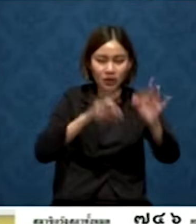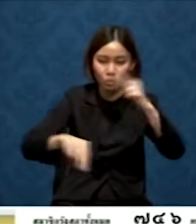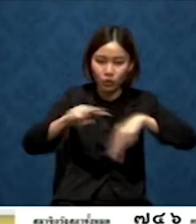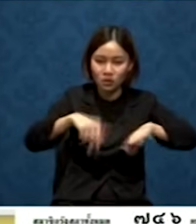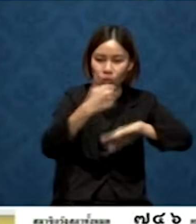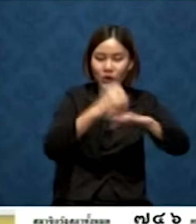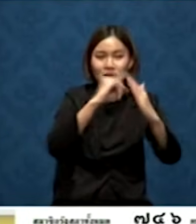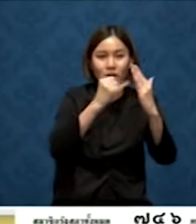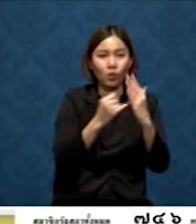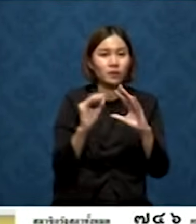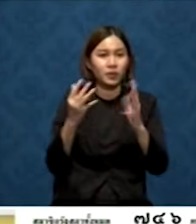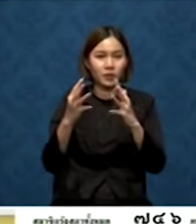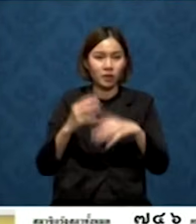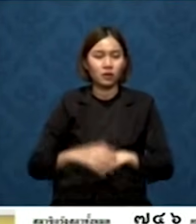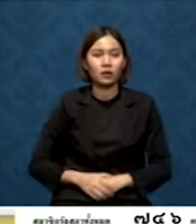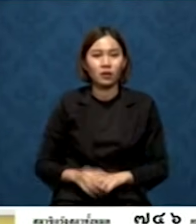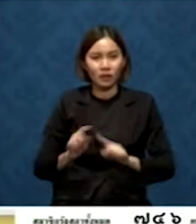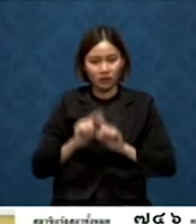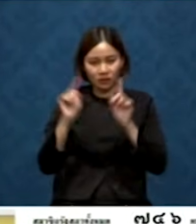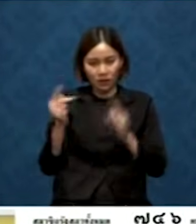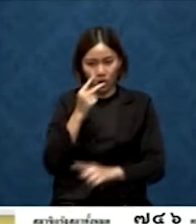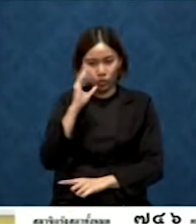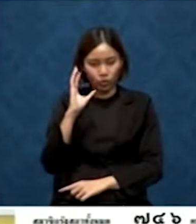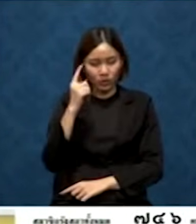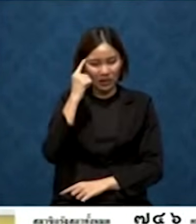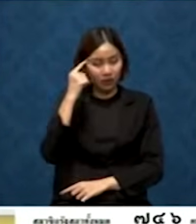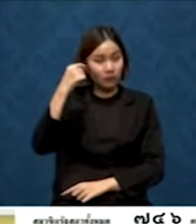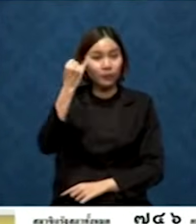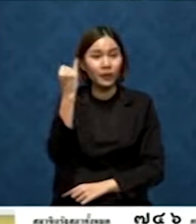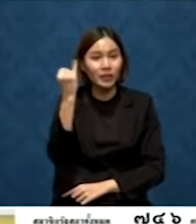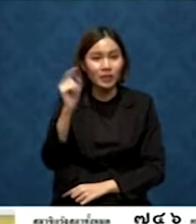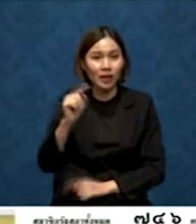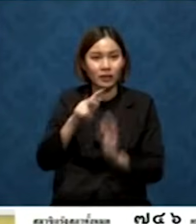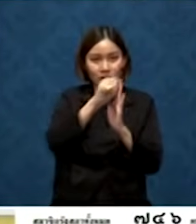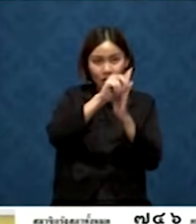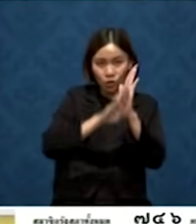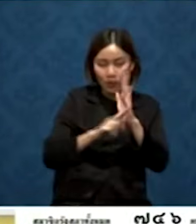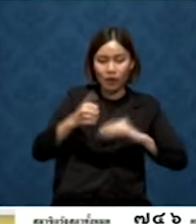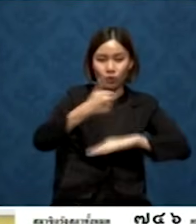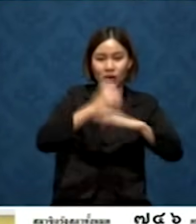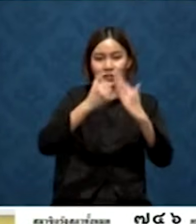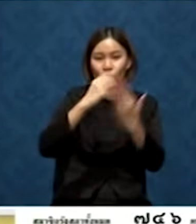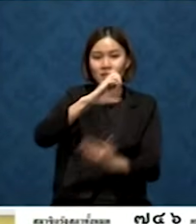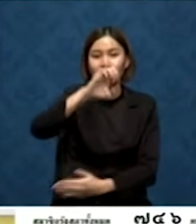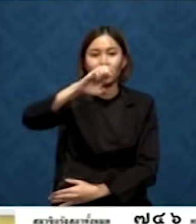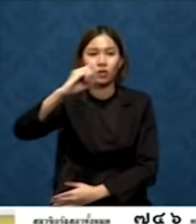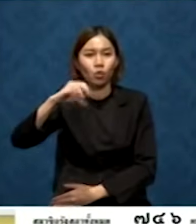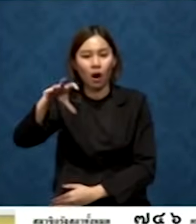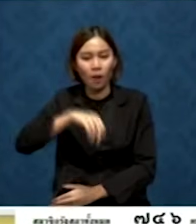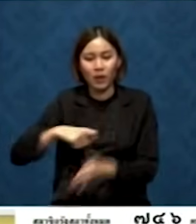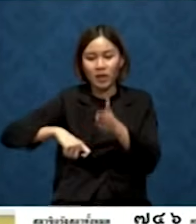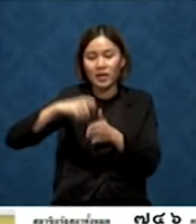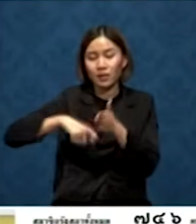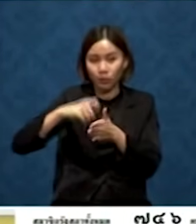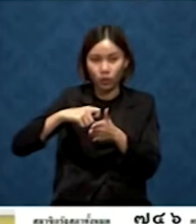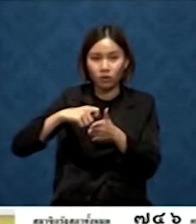ผู้ว่าครับแต่หากจะมองโลกในแง่ร้ายครับนโยบายผู้ว่า coนี้อาจจะถูกหยิบยกมาเป็นเหตุผลและ